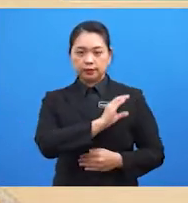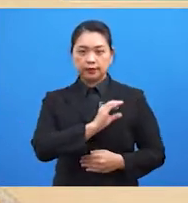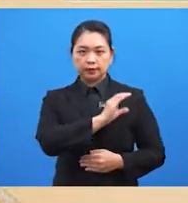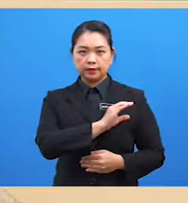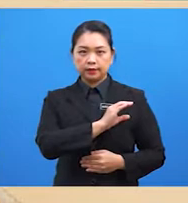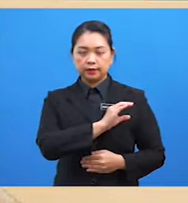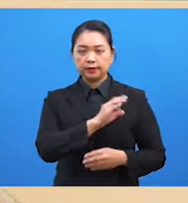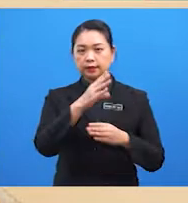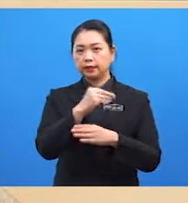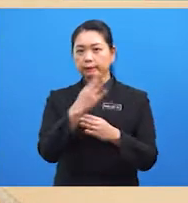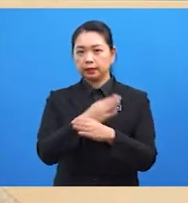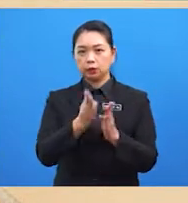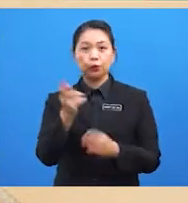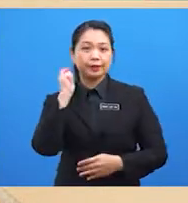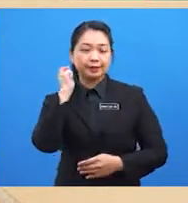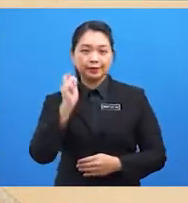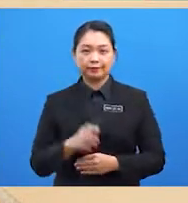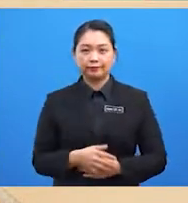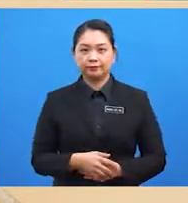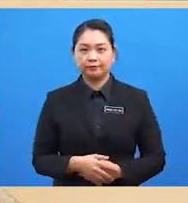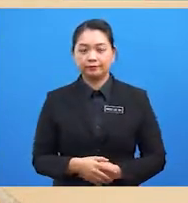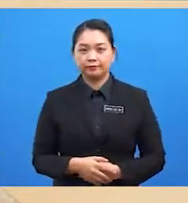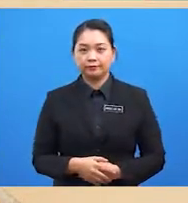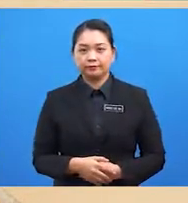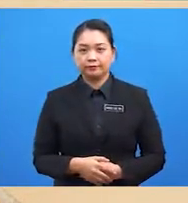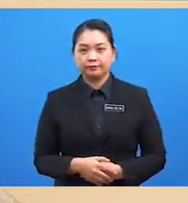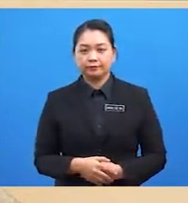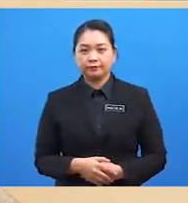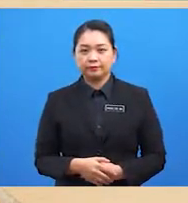dan bentuk syair tersebut?